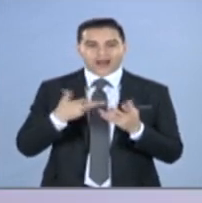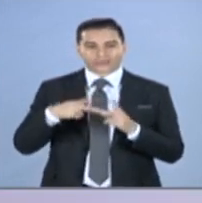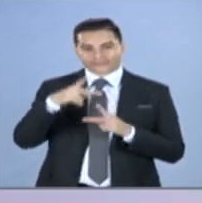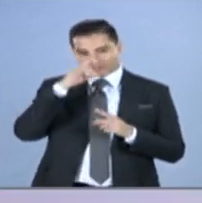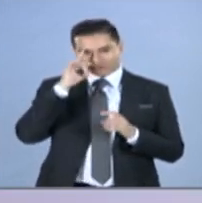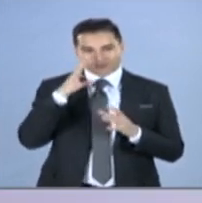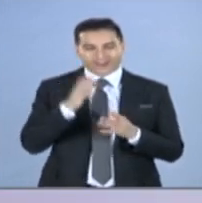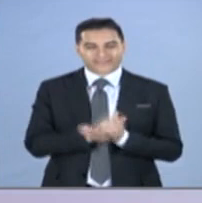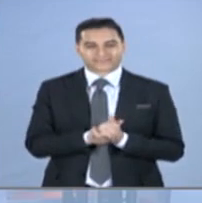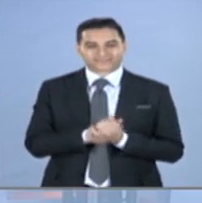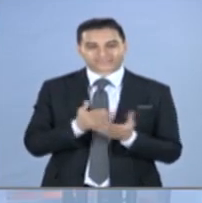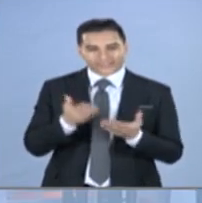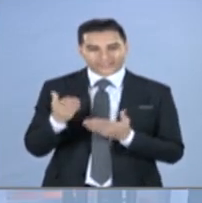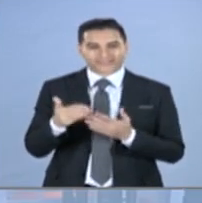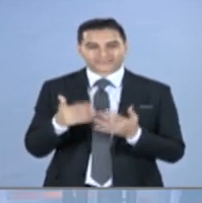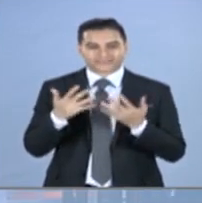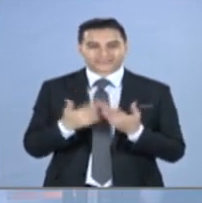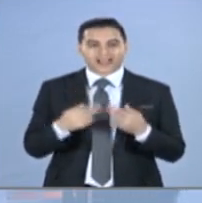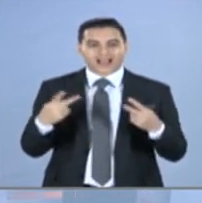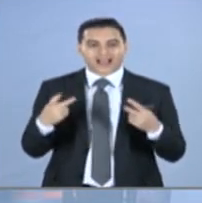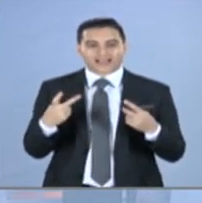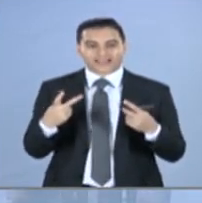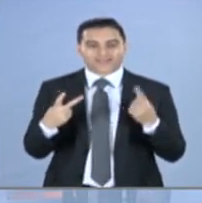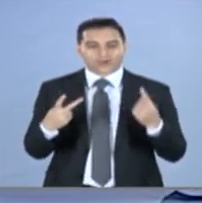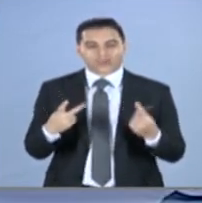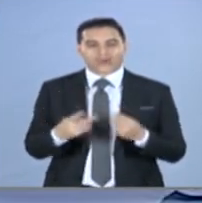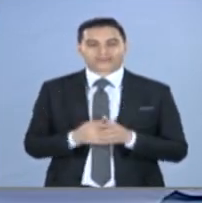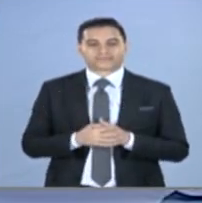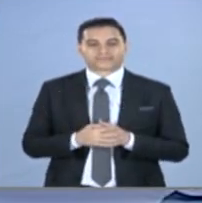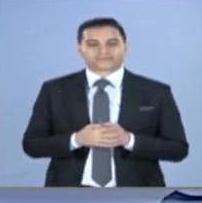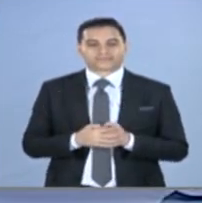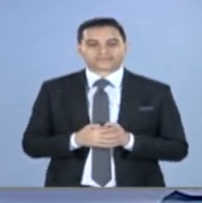شاء الله. تفضلوا كده، هدفين مقابل هدف.